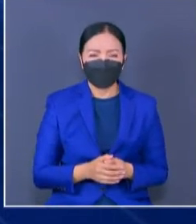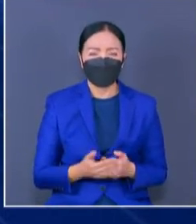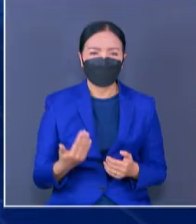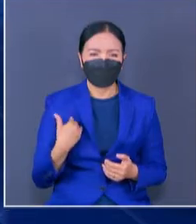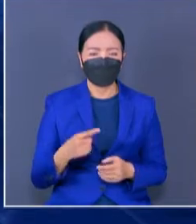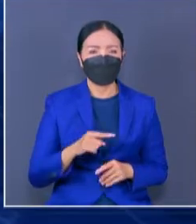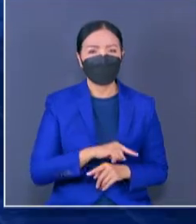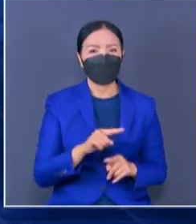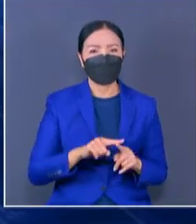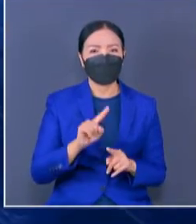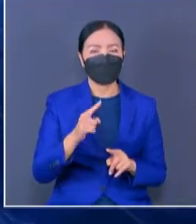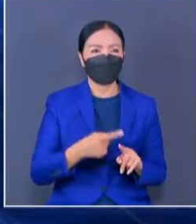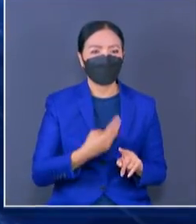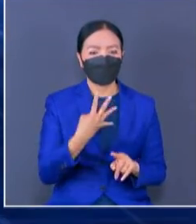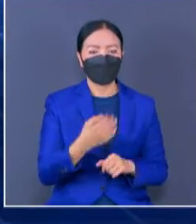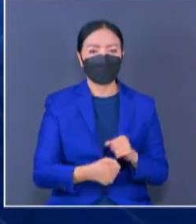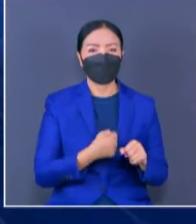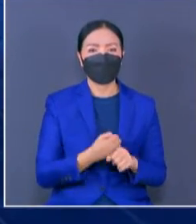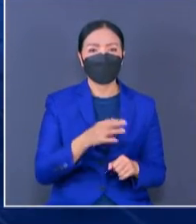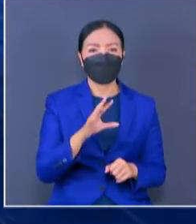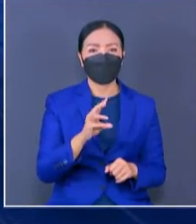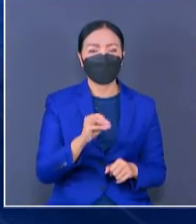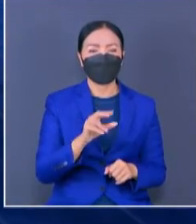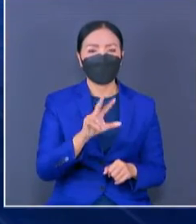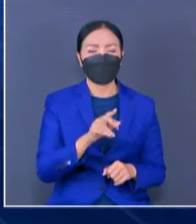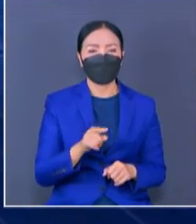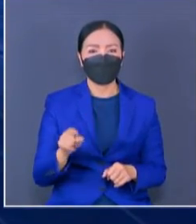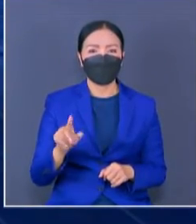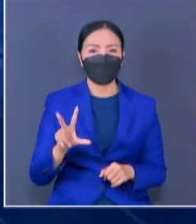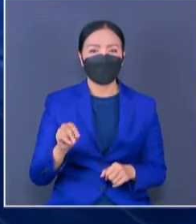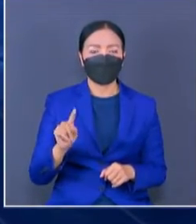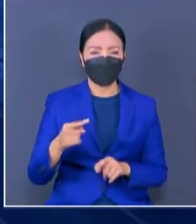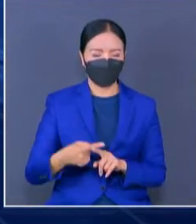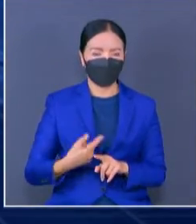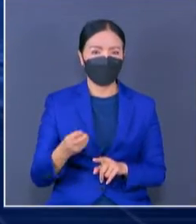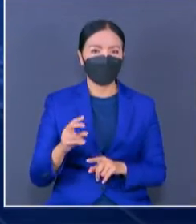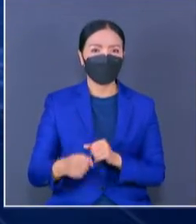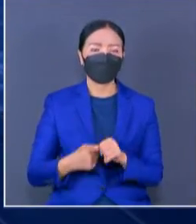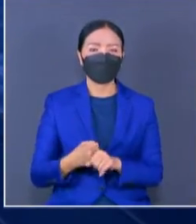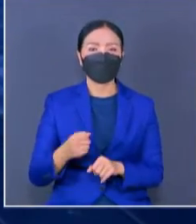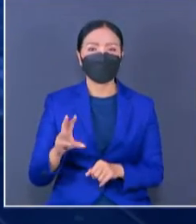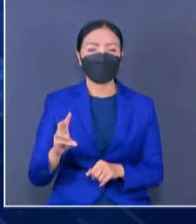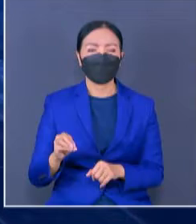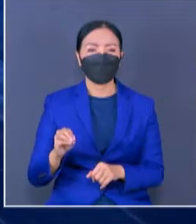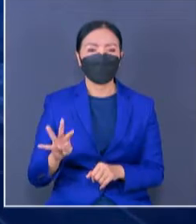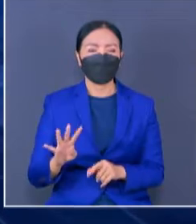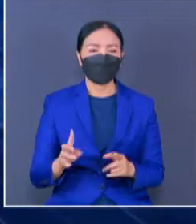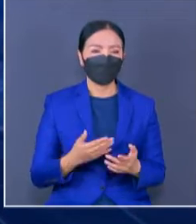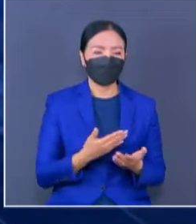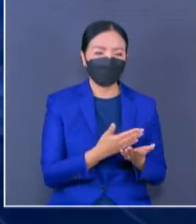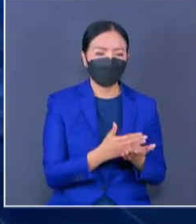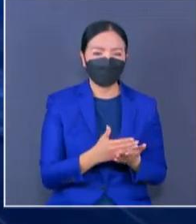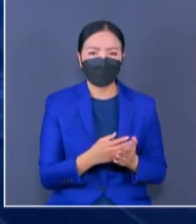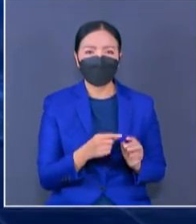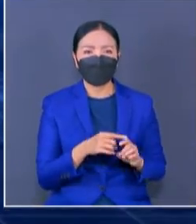1เมษายนปี63จนถึงวันที่31ธันวาคมปี64ค่ะทางธนาคารก็ชะลอการดำเ